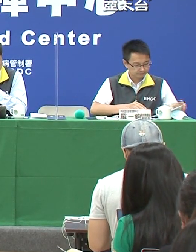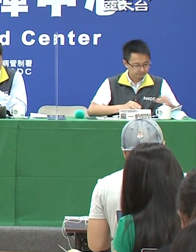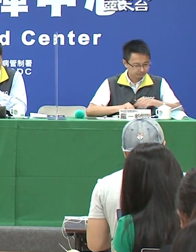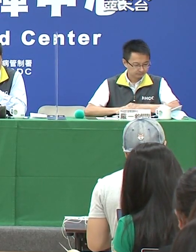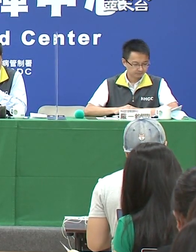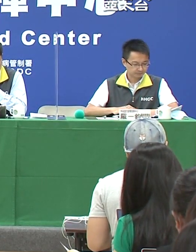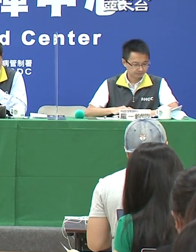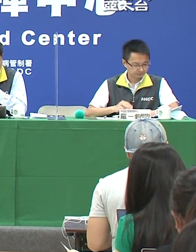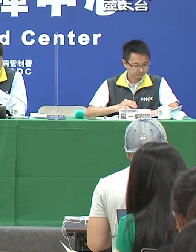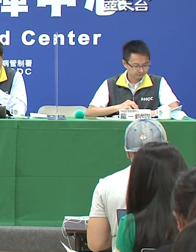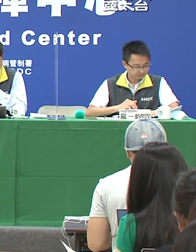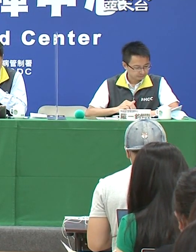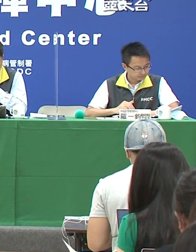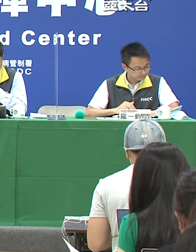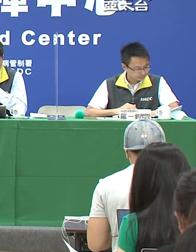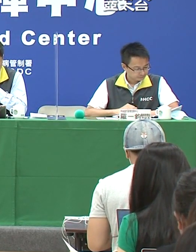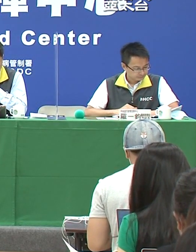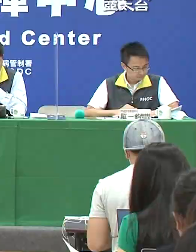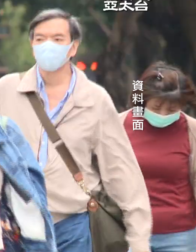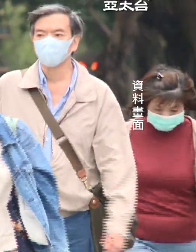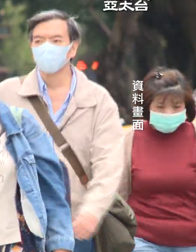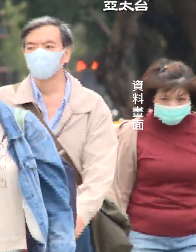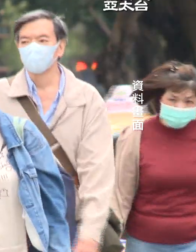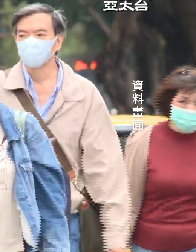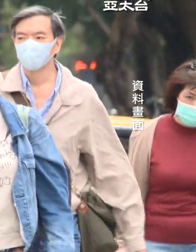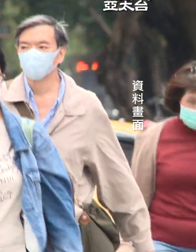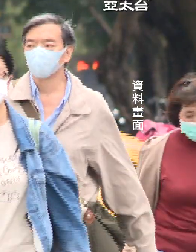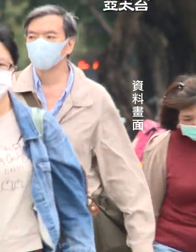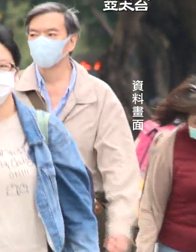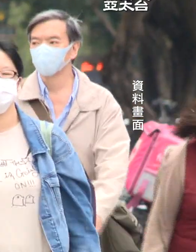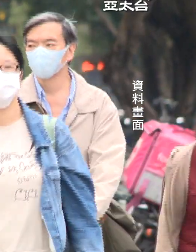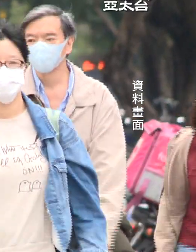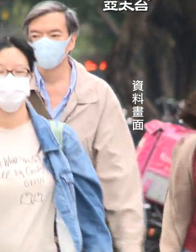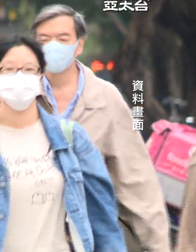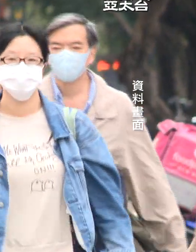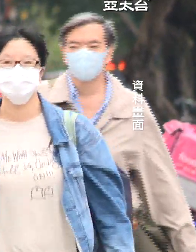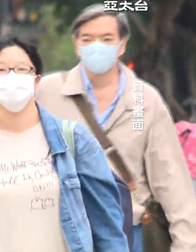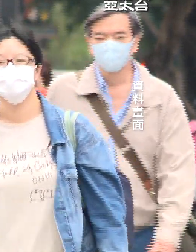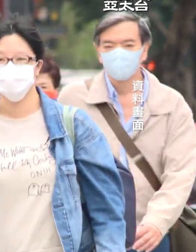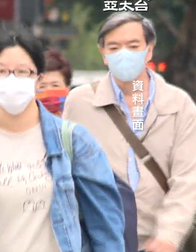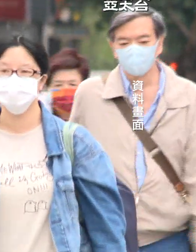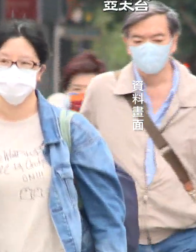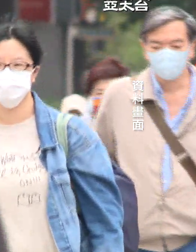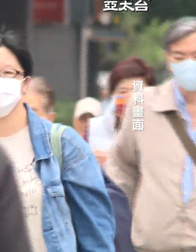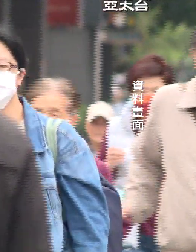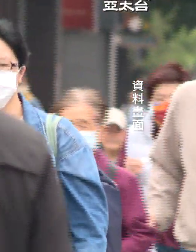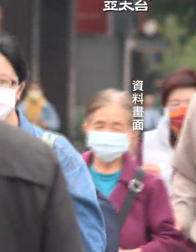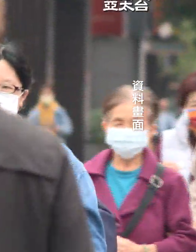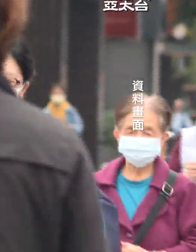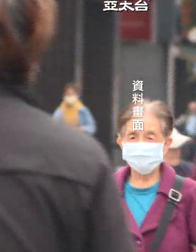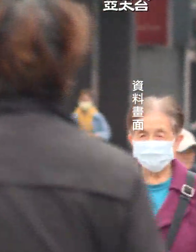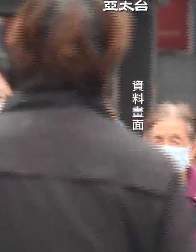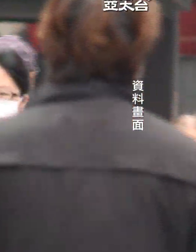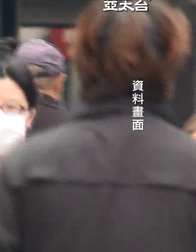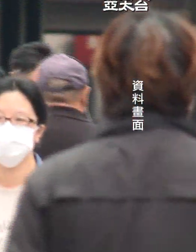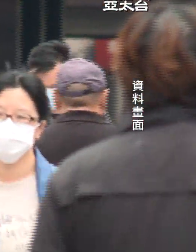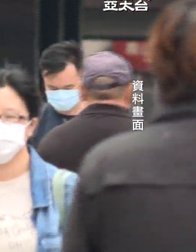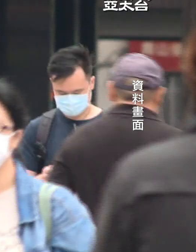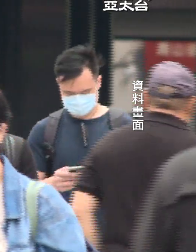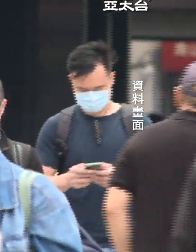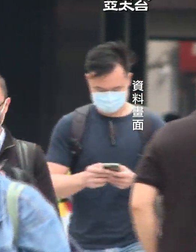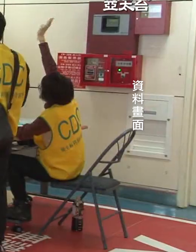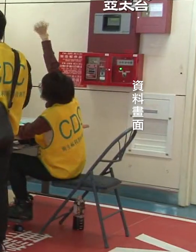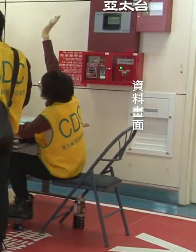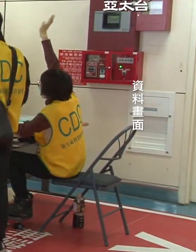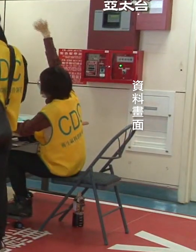增一人从菲律宾入境被确诊，台湾累计有481名个案，7名死亡，目前还有24人住